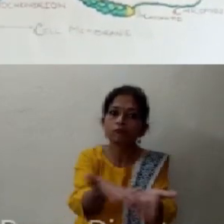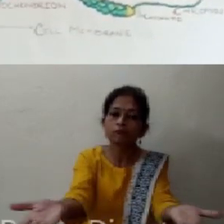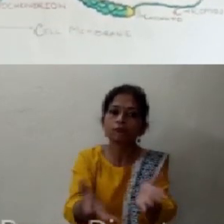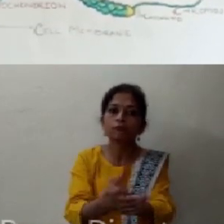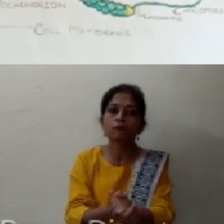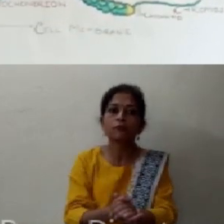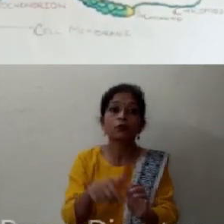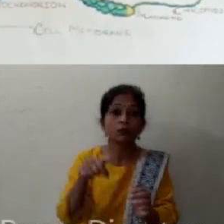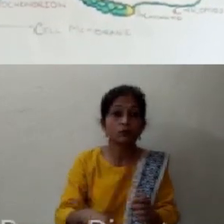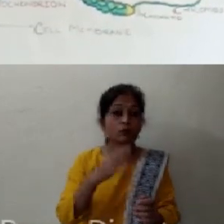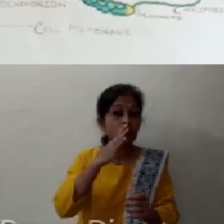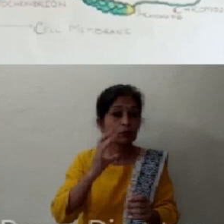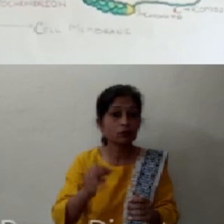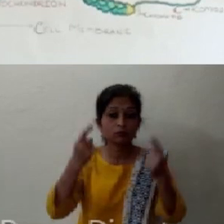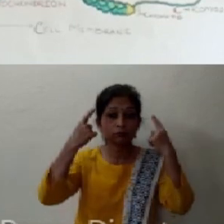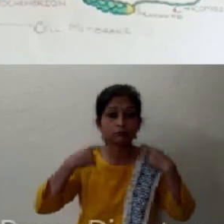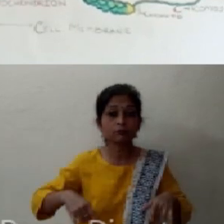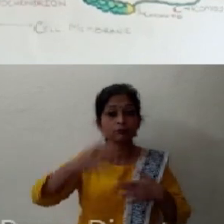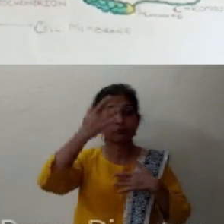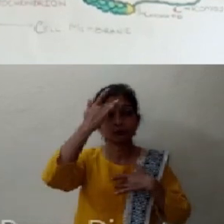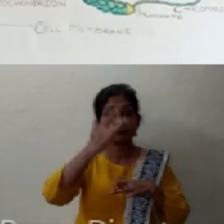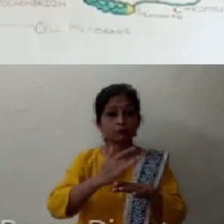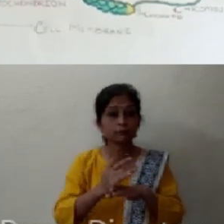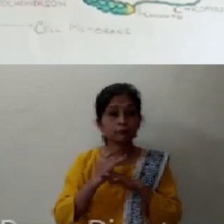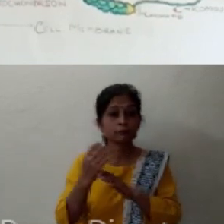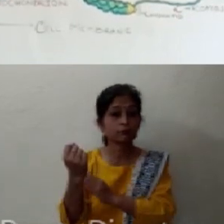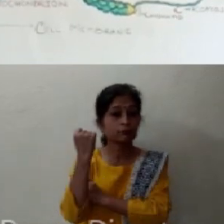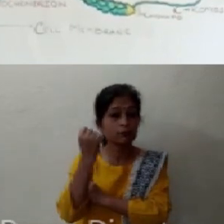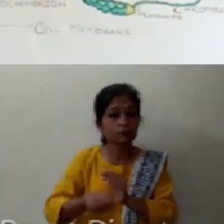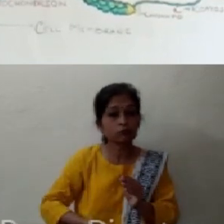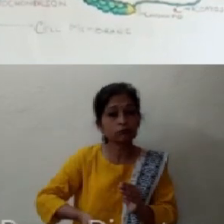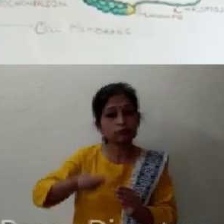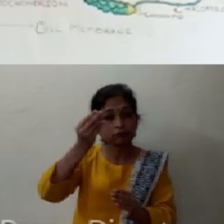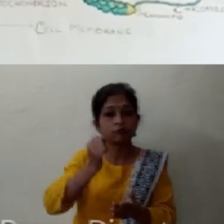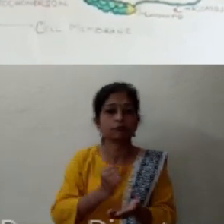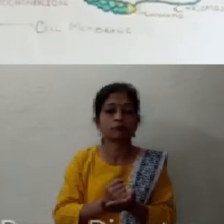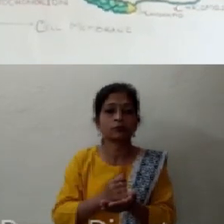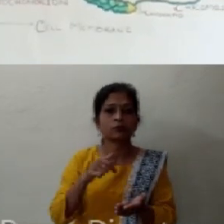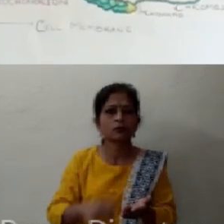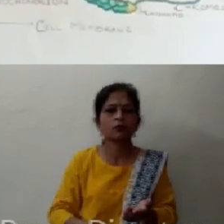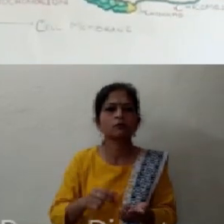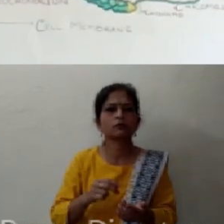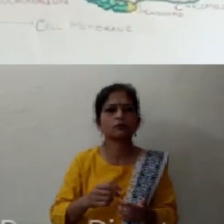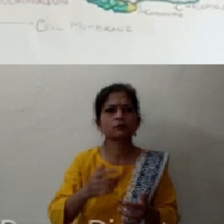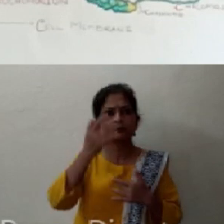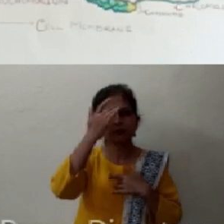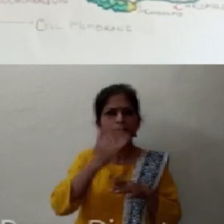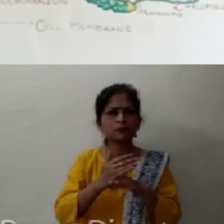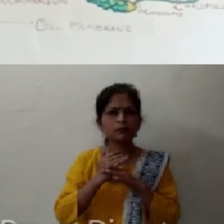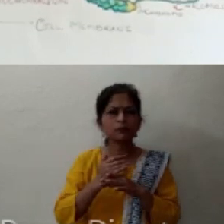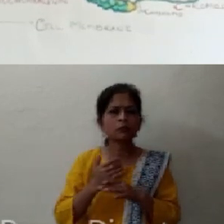के प्रतिरोधक क्षमता को या इम्यूनिटी को बढ़ाया जाए। इम्यूनिटी बढ़ाने के रामबाण दादी नानी के जमाने से है ना